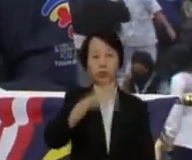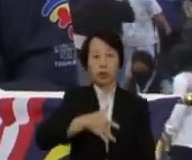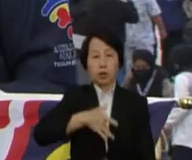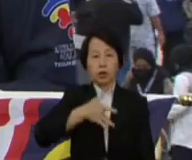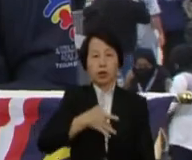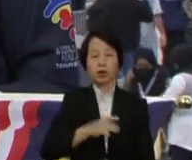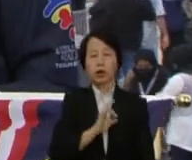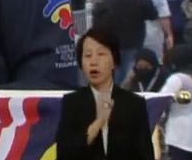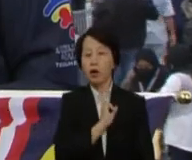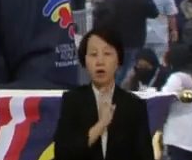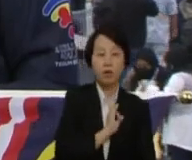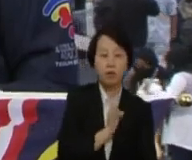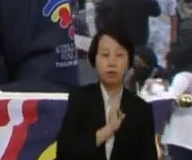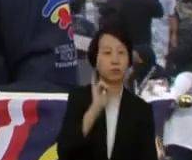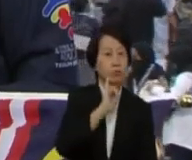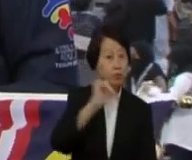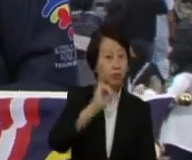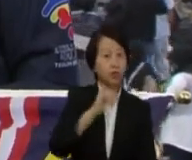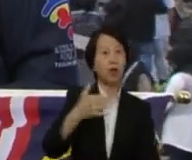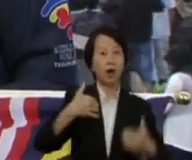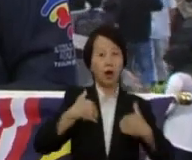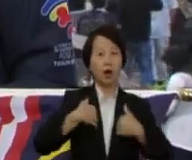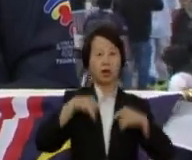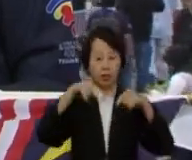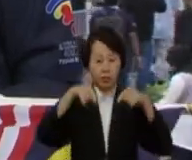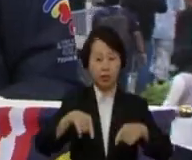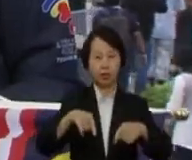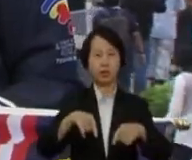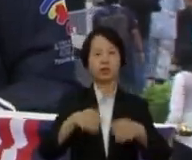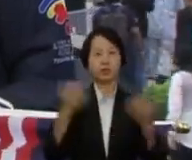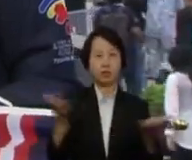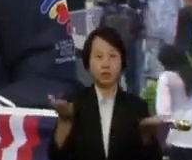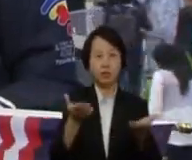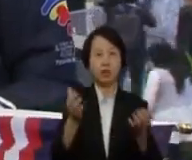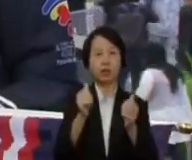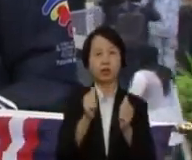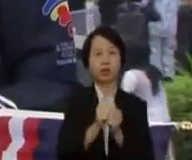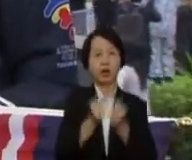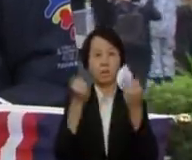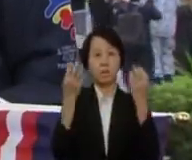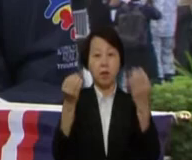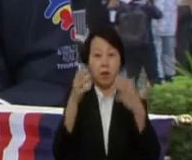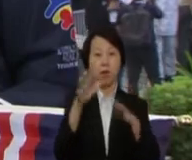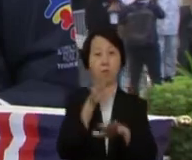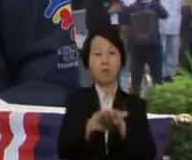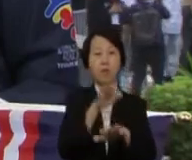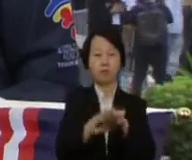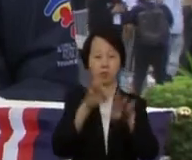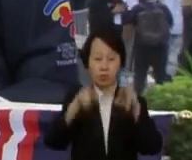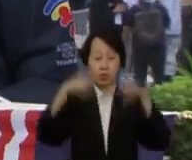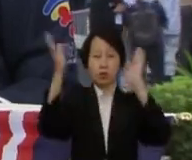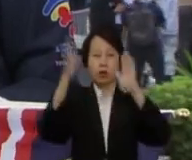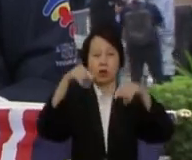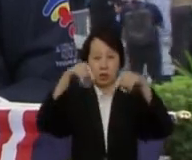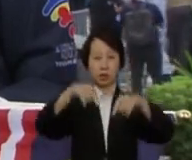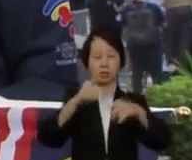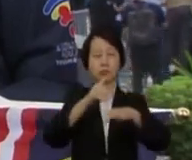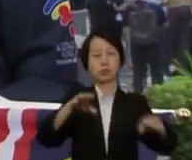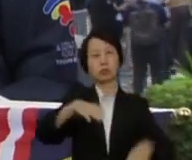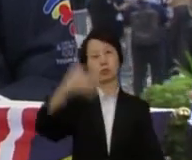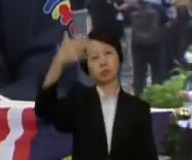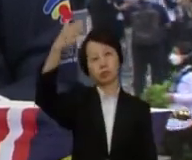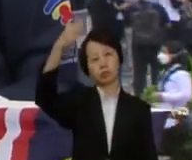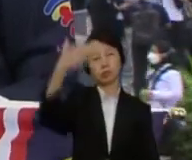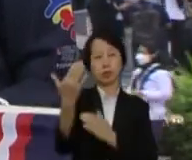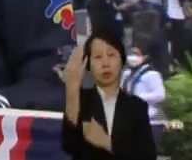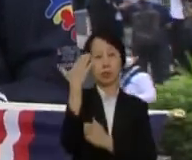merasakan keterujaan yang sama seolah-olah anda berada bersama kami, bersama dengan puluhan ribu rakyat Malaysia di Dataran Merdeka